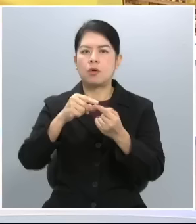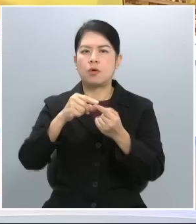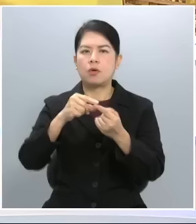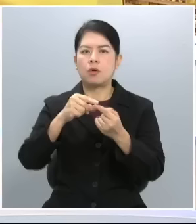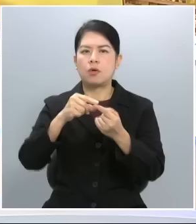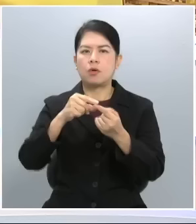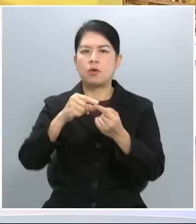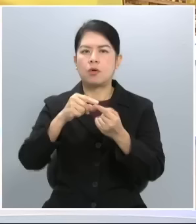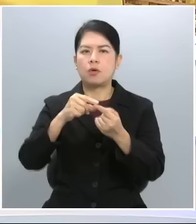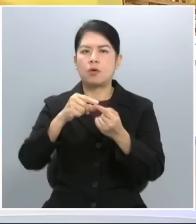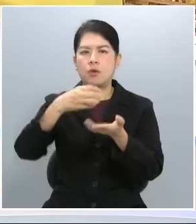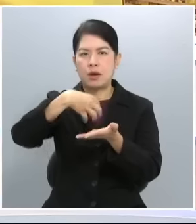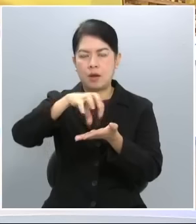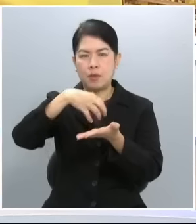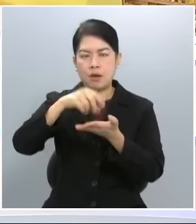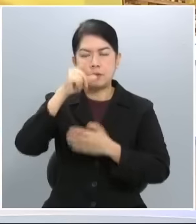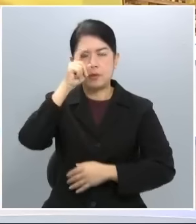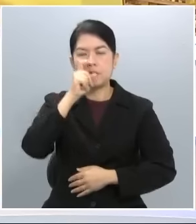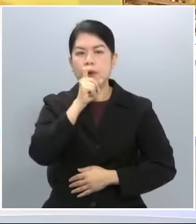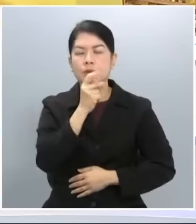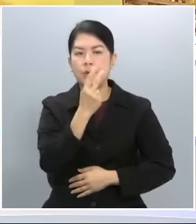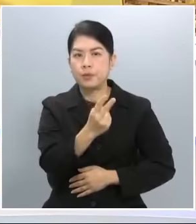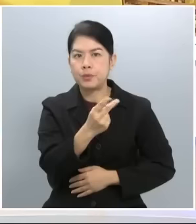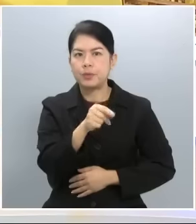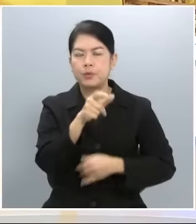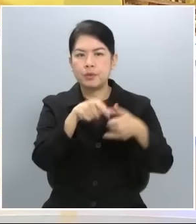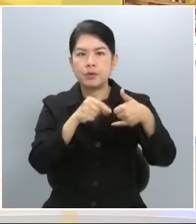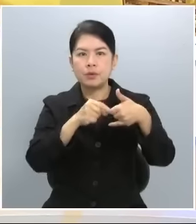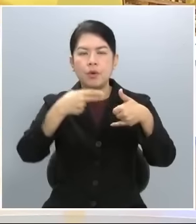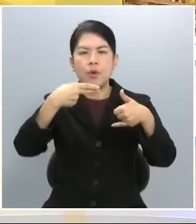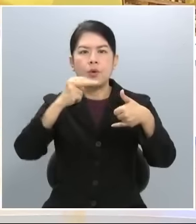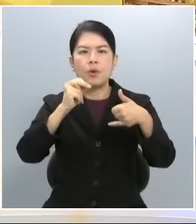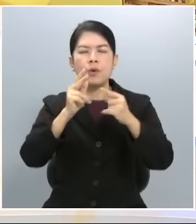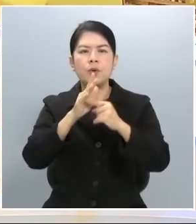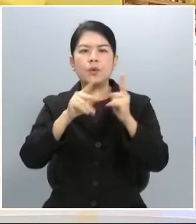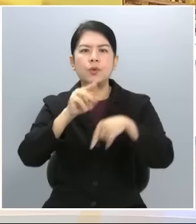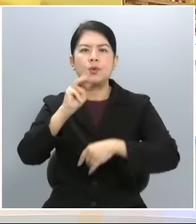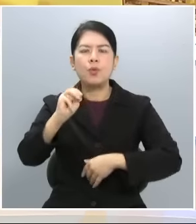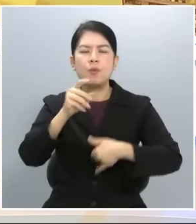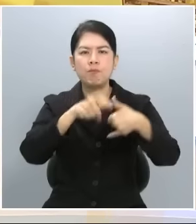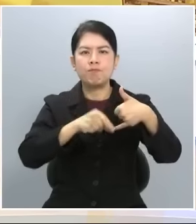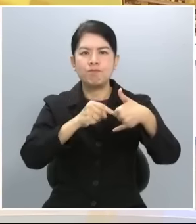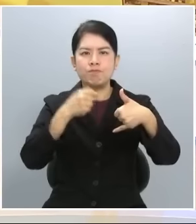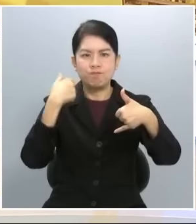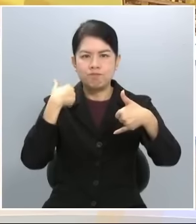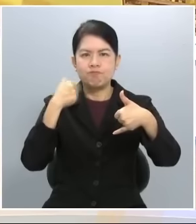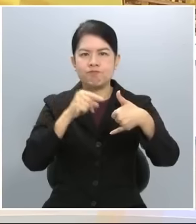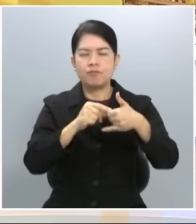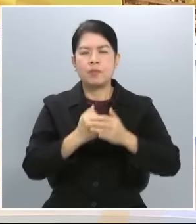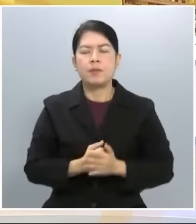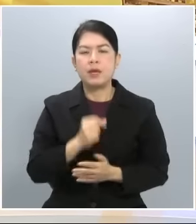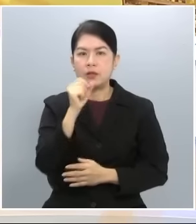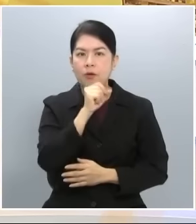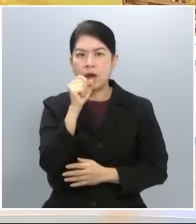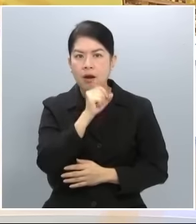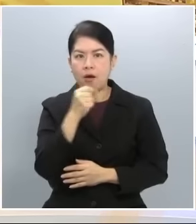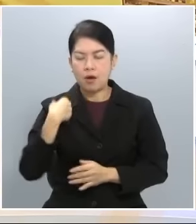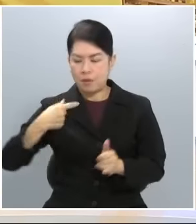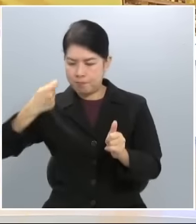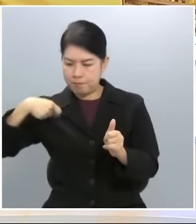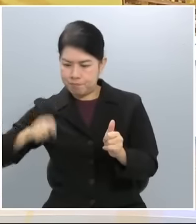ข่าวสารทิศครับหมวยคงได้ติดตามกรณีของคุณหนุ่มกลาซึ่งเปิดแถลงข่าวร่วมกับคุณเดชากิตติวิทยานันท์ทนายความตั้ง